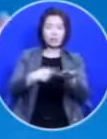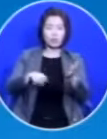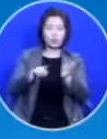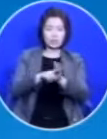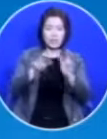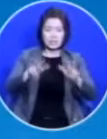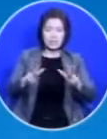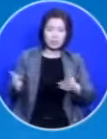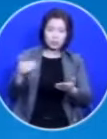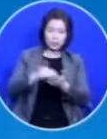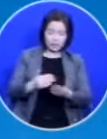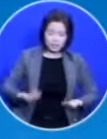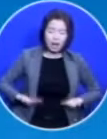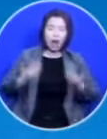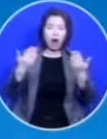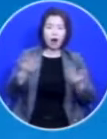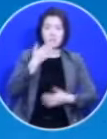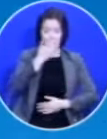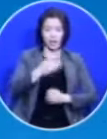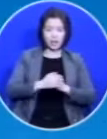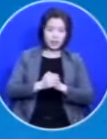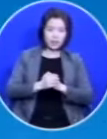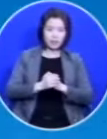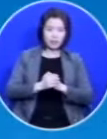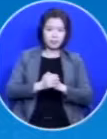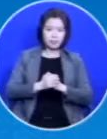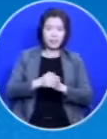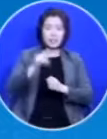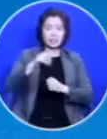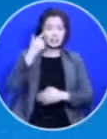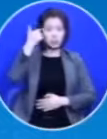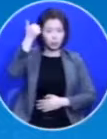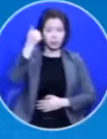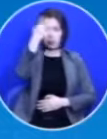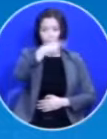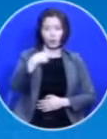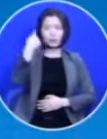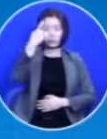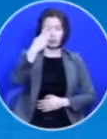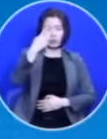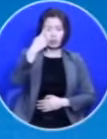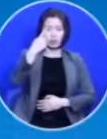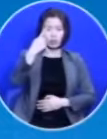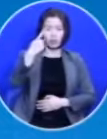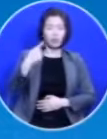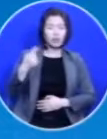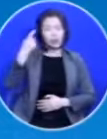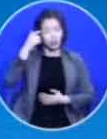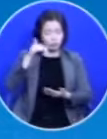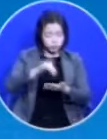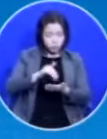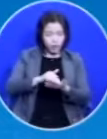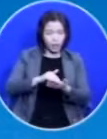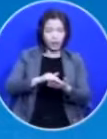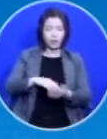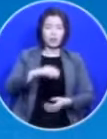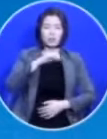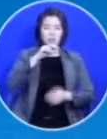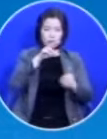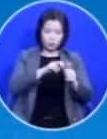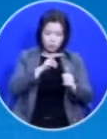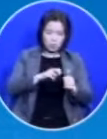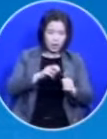지금까지 헌신했다고 그 목사님의 얼굴에 후회도 원망도 전혀